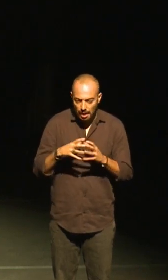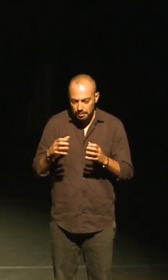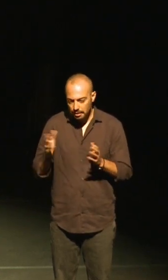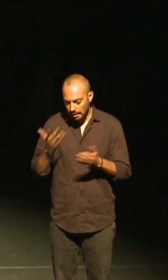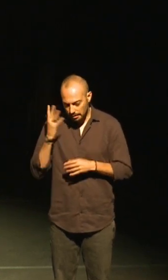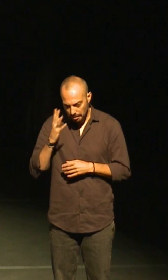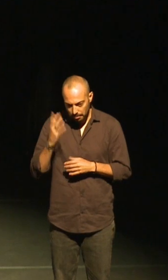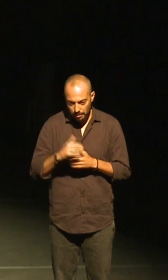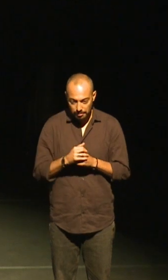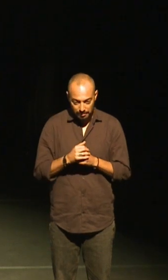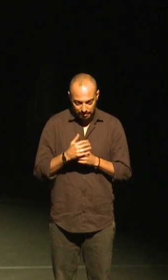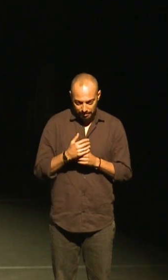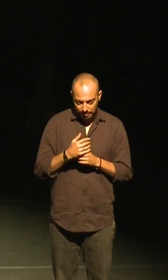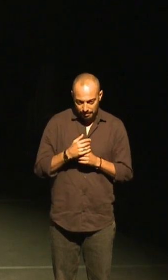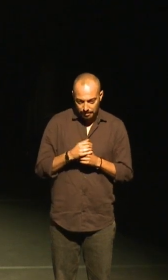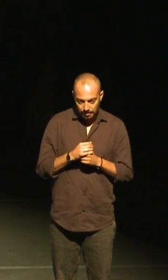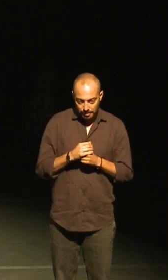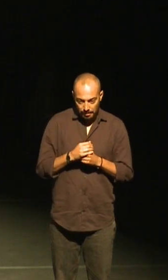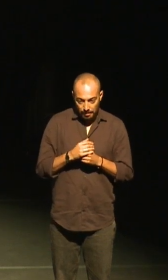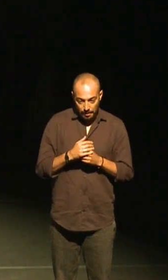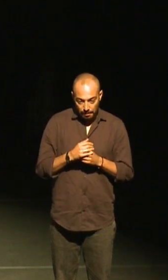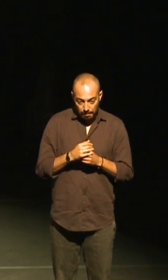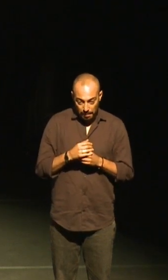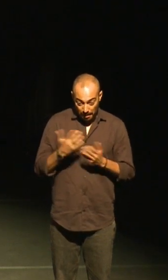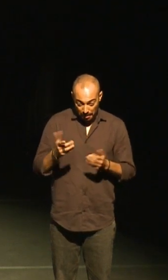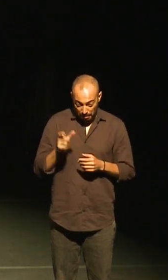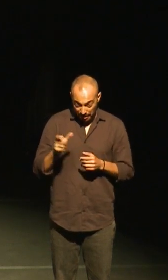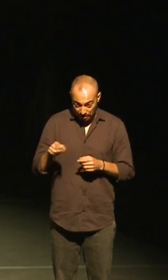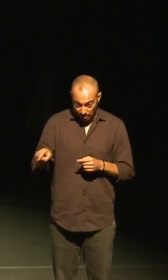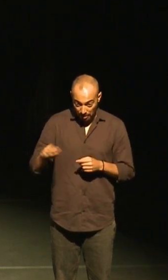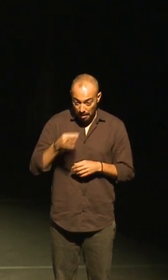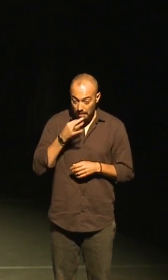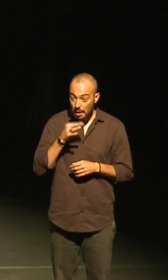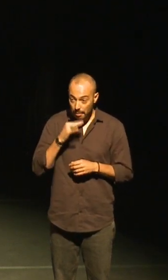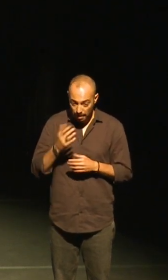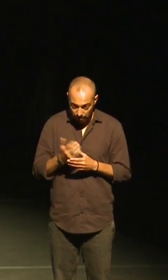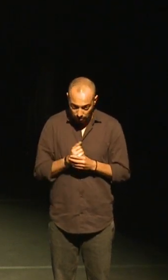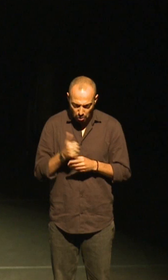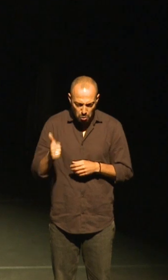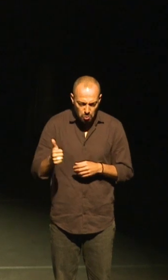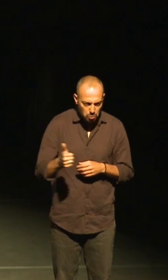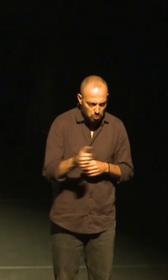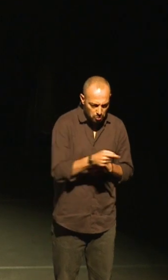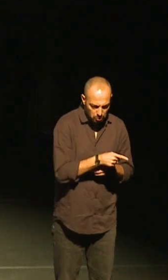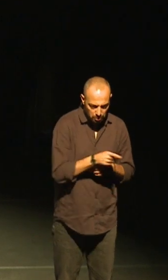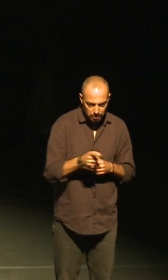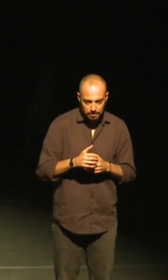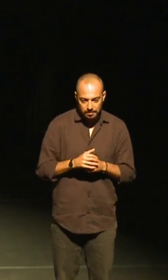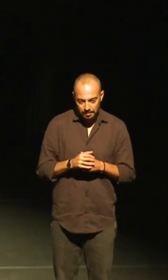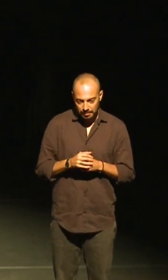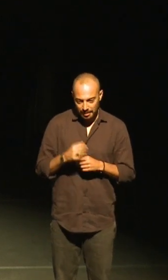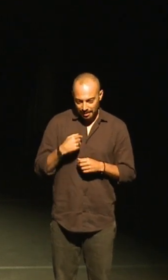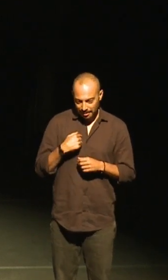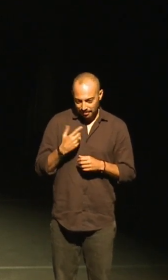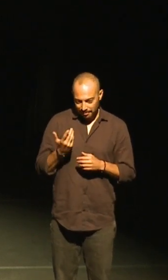tu sviluppi il potenziale delle tue persone le metti in condizione di dare il